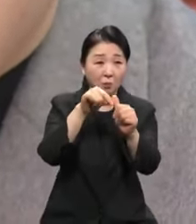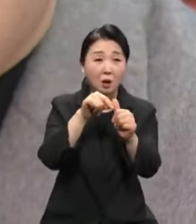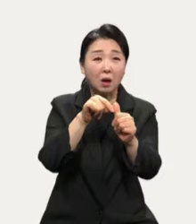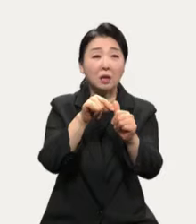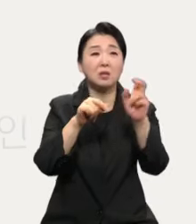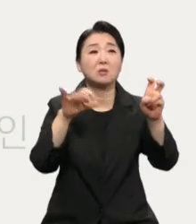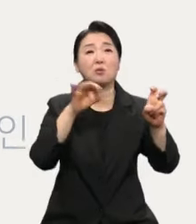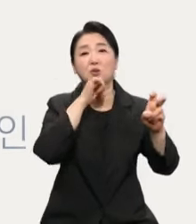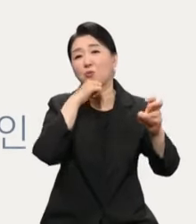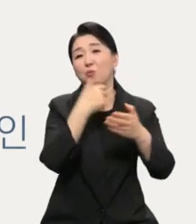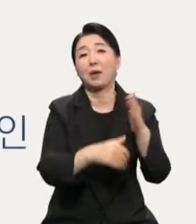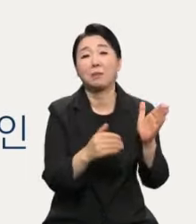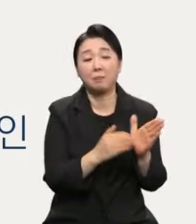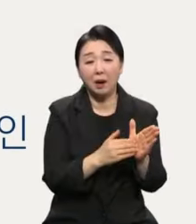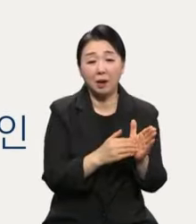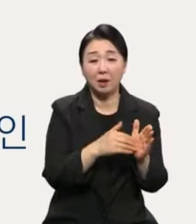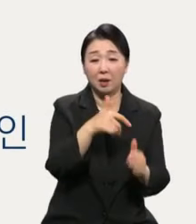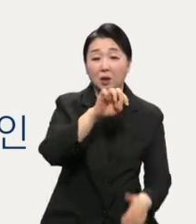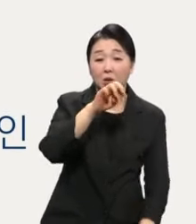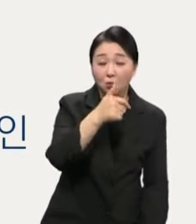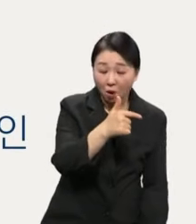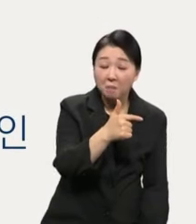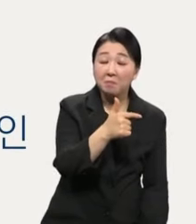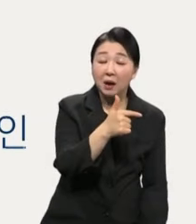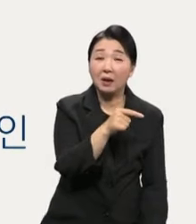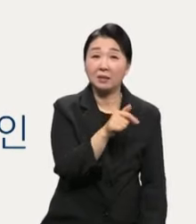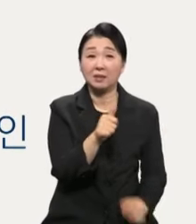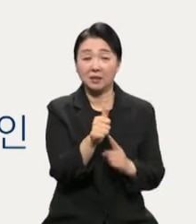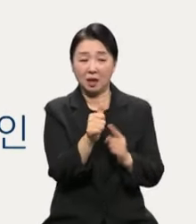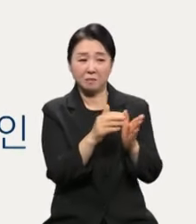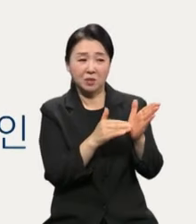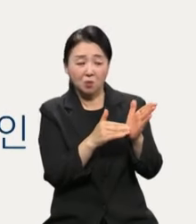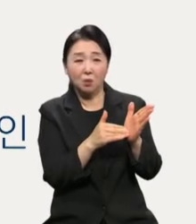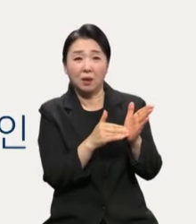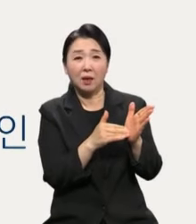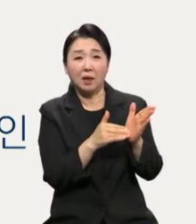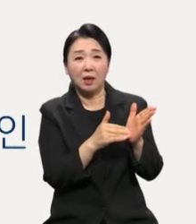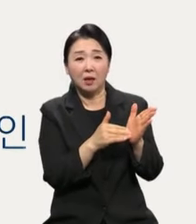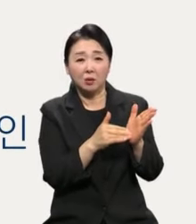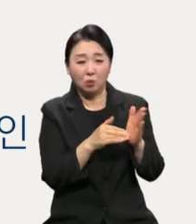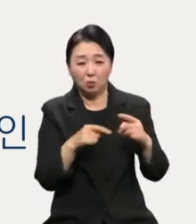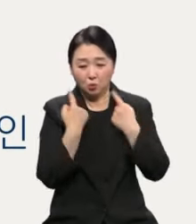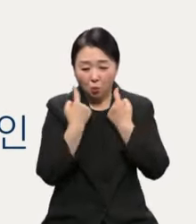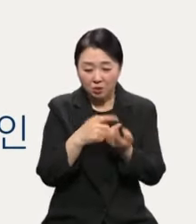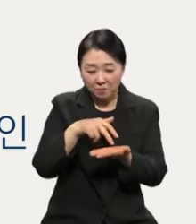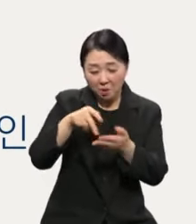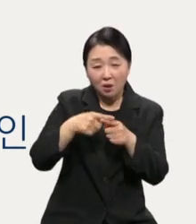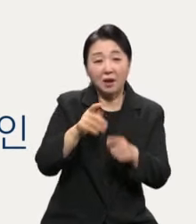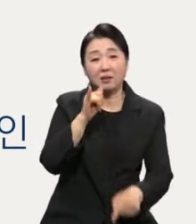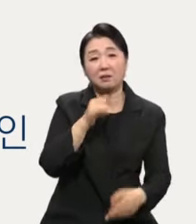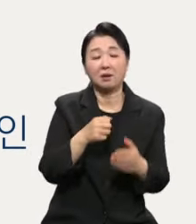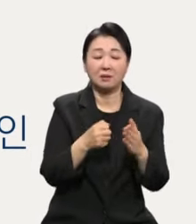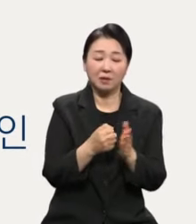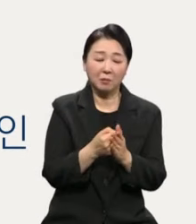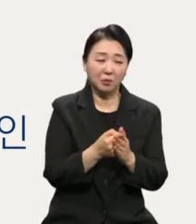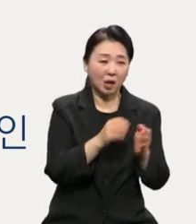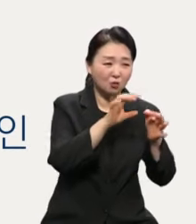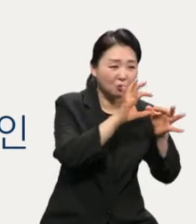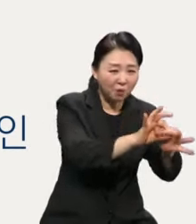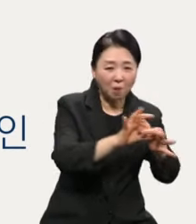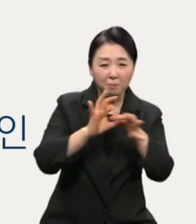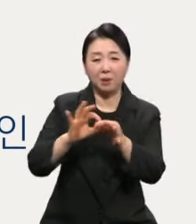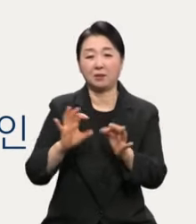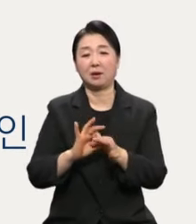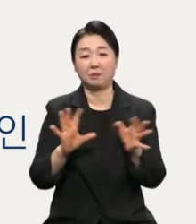감산받습니다. 권칠승 수석대변인은 철저한 비공개와 독립적 운영으로 평가를 진행한 것이라며 개파와는 전혀 무관한